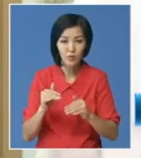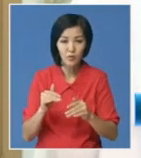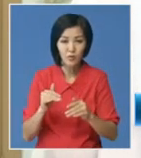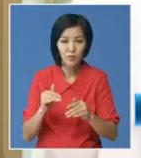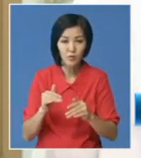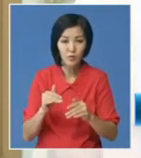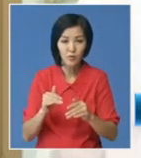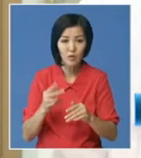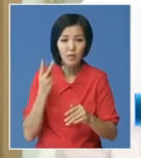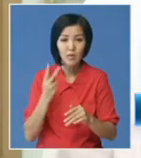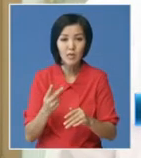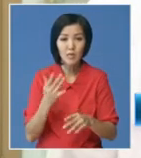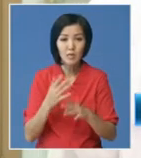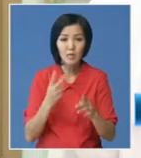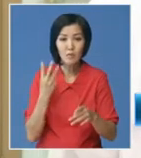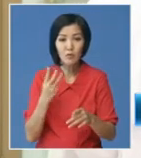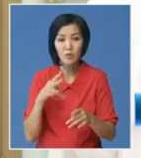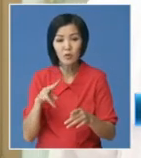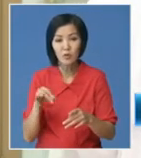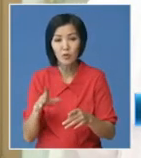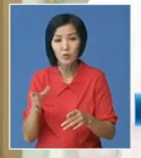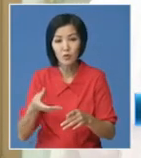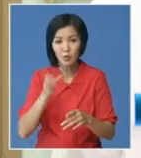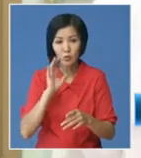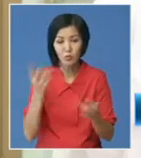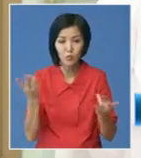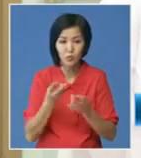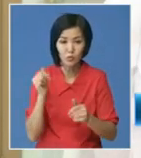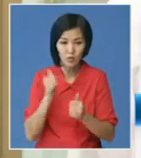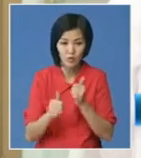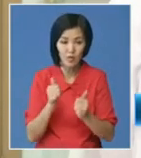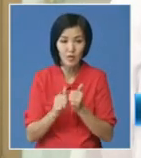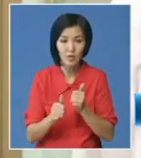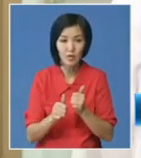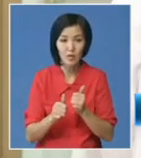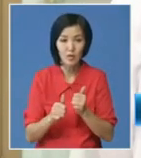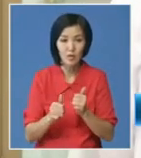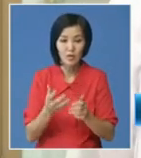кезінде 2 литрдан кем су ішу керек. Сонымен бірге жаңағы